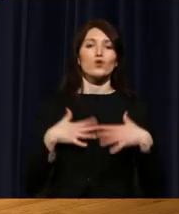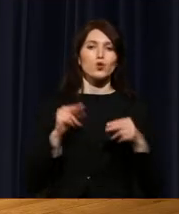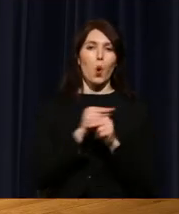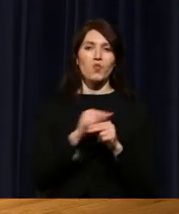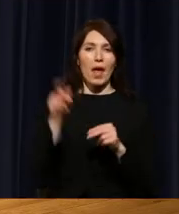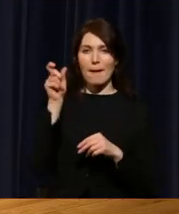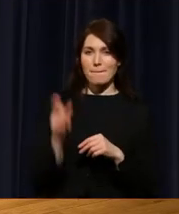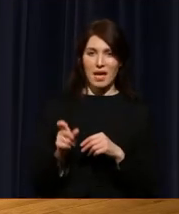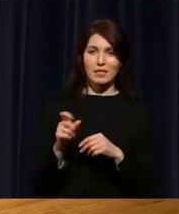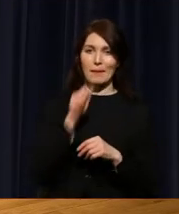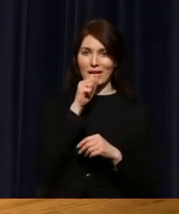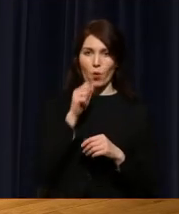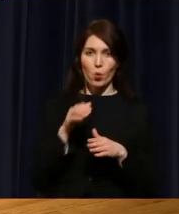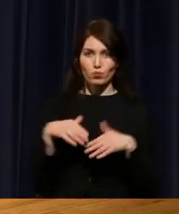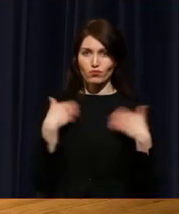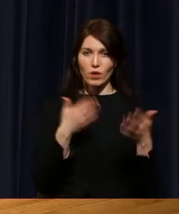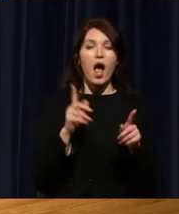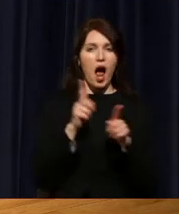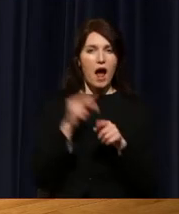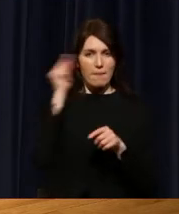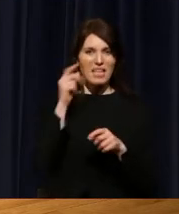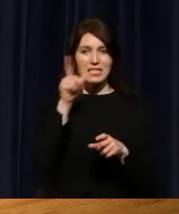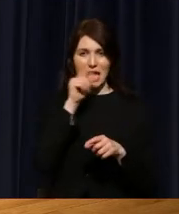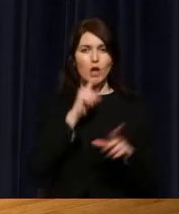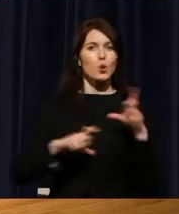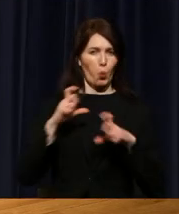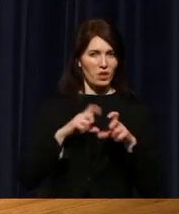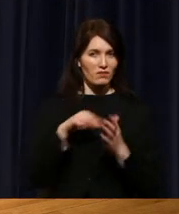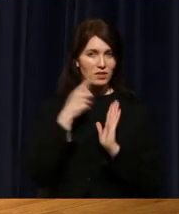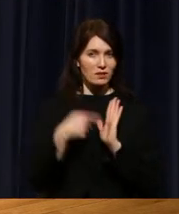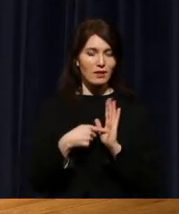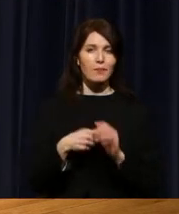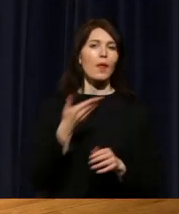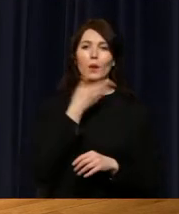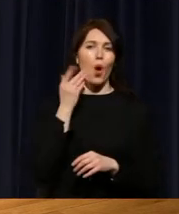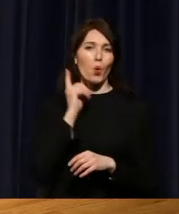padodam mikrofonu šopus, arī ir jāstudē Stradiņu universitātē?